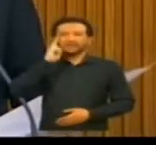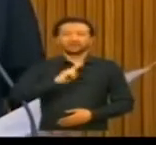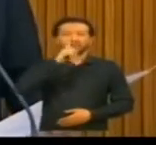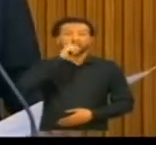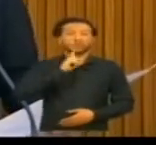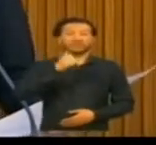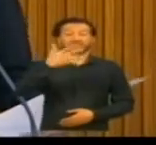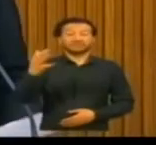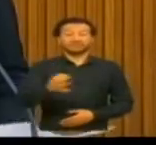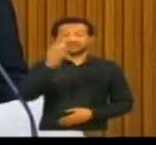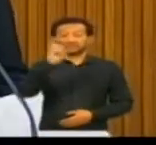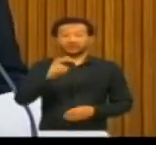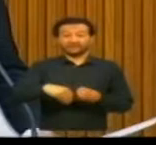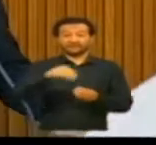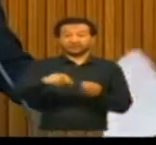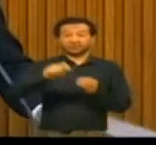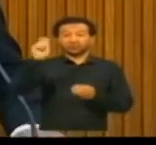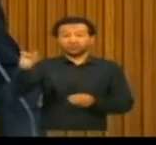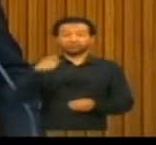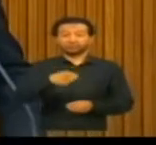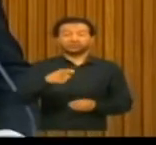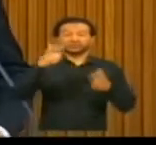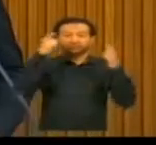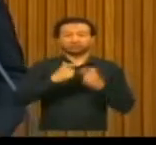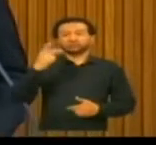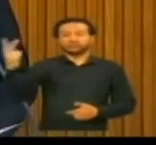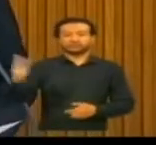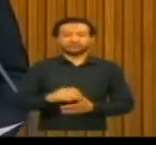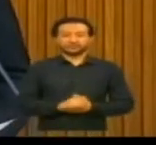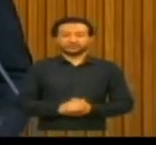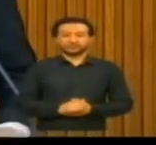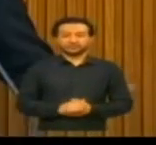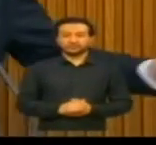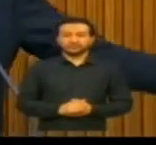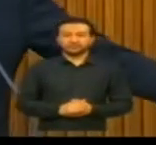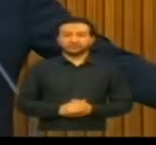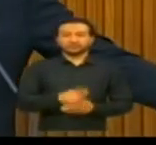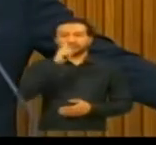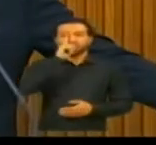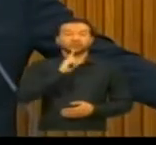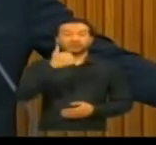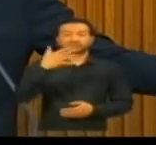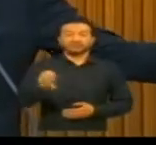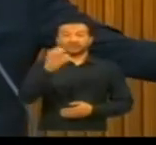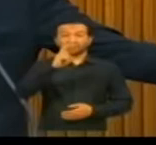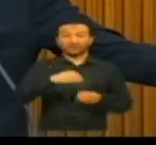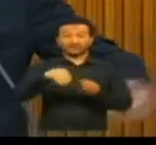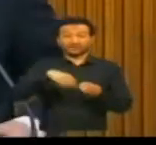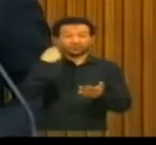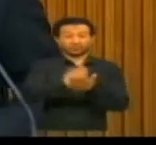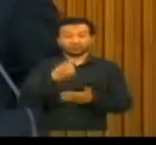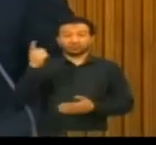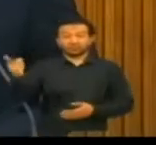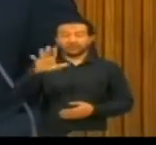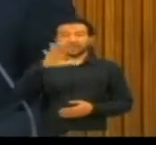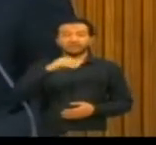165 milyar dolar faiz ödedin, bunun vebali senin boynundadır. 165 milyar dolar faiz ödüyor,